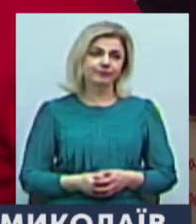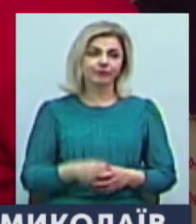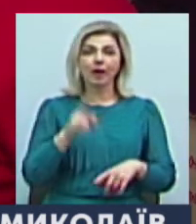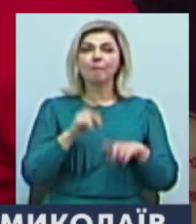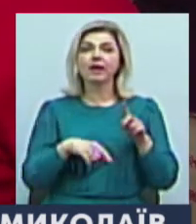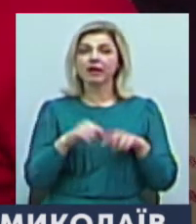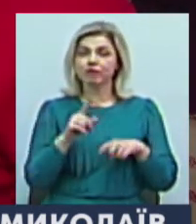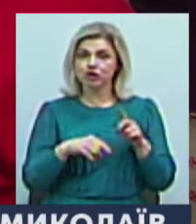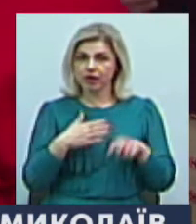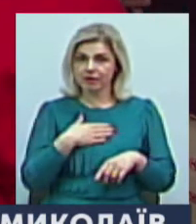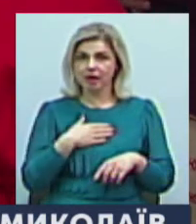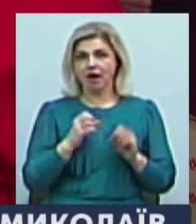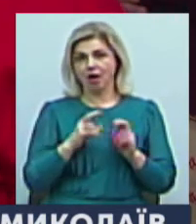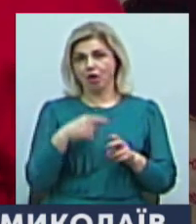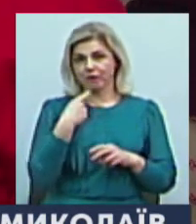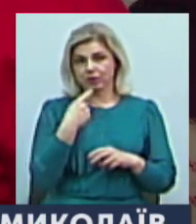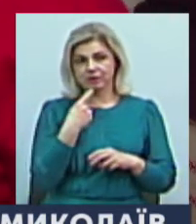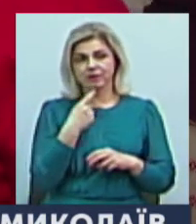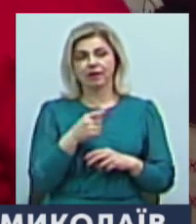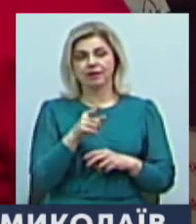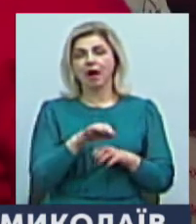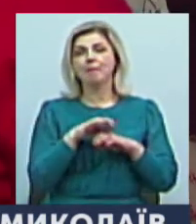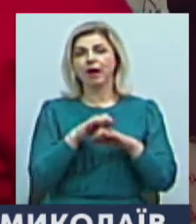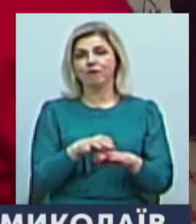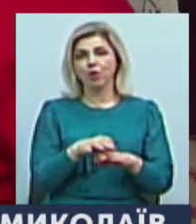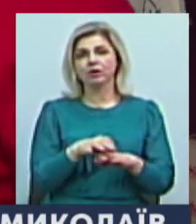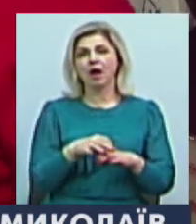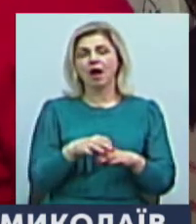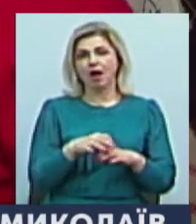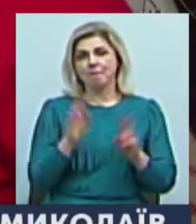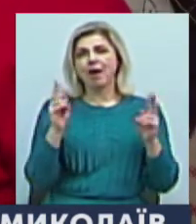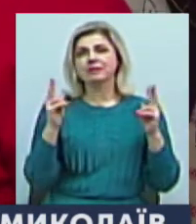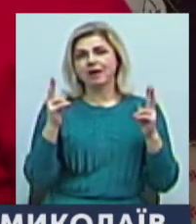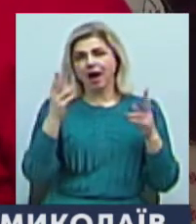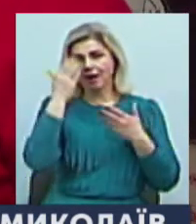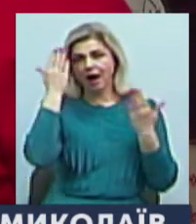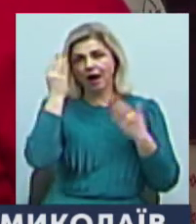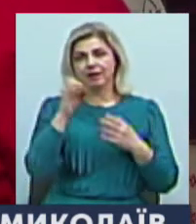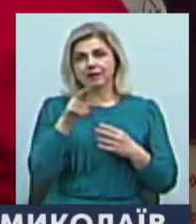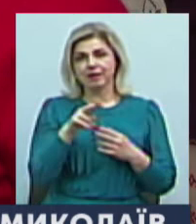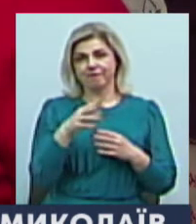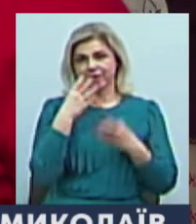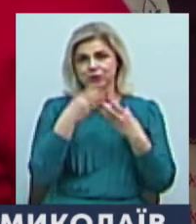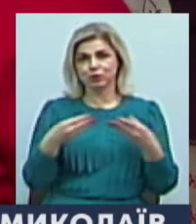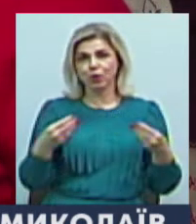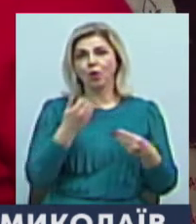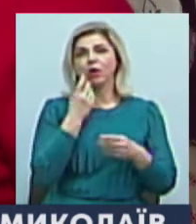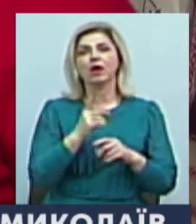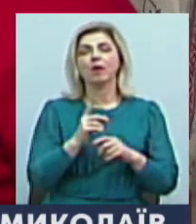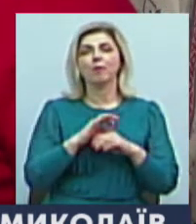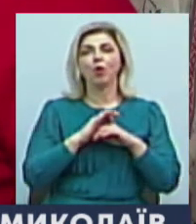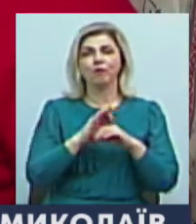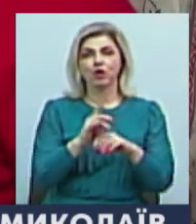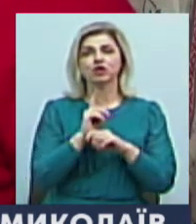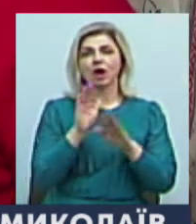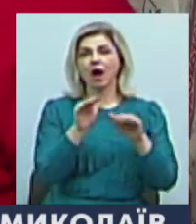батьківщина, як говориться, проводять маскарад отакою весною, коли проводжають